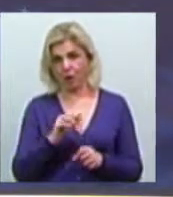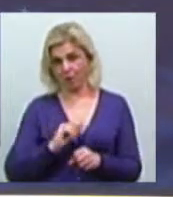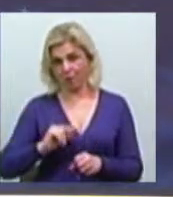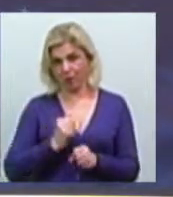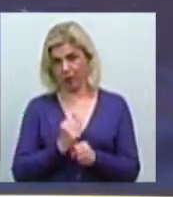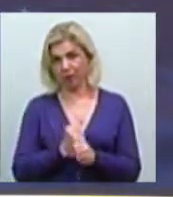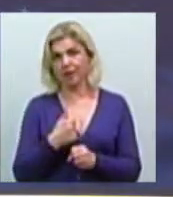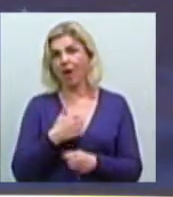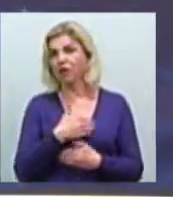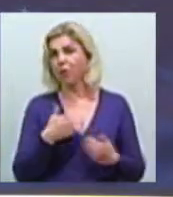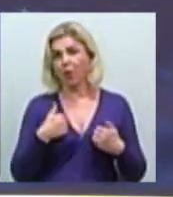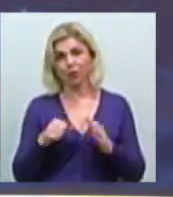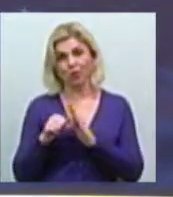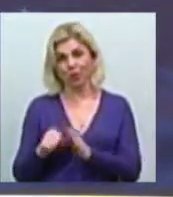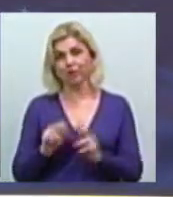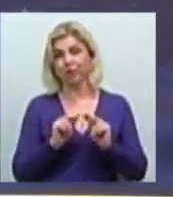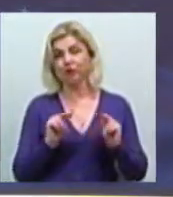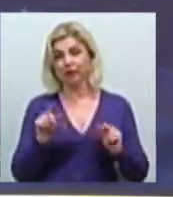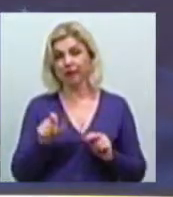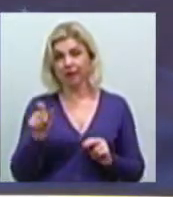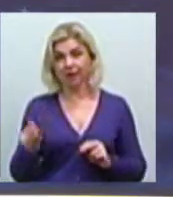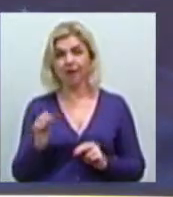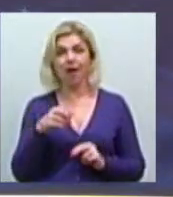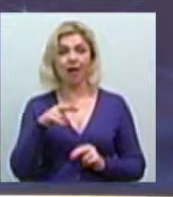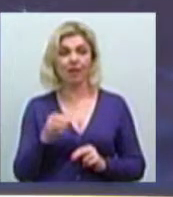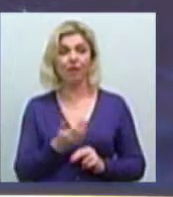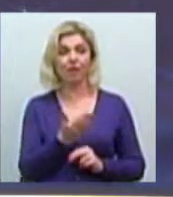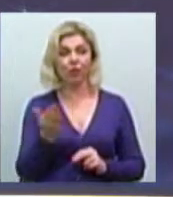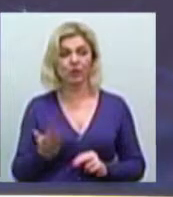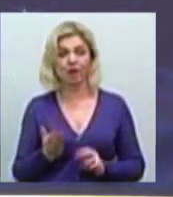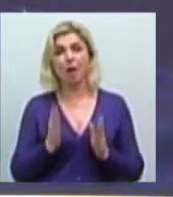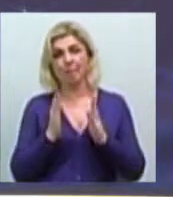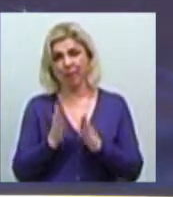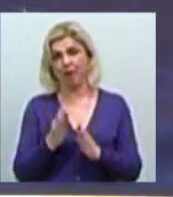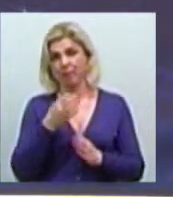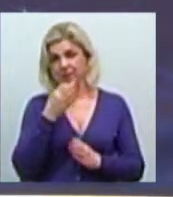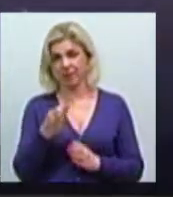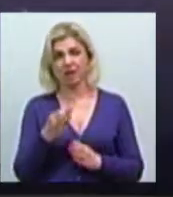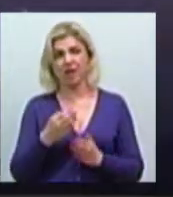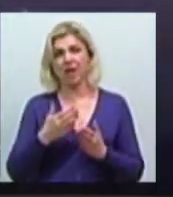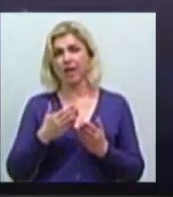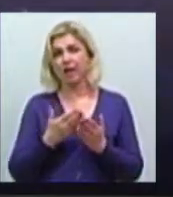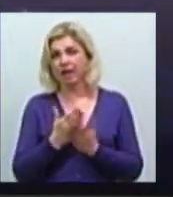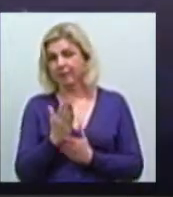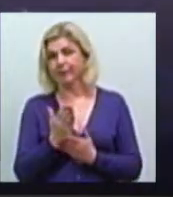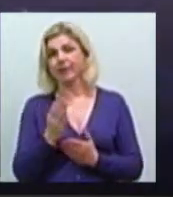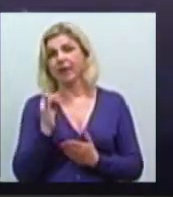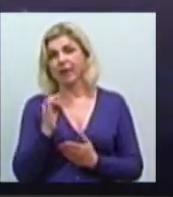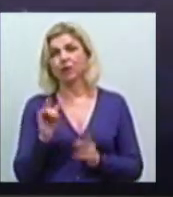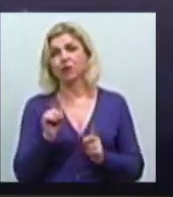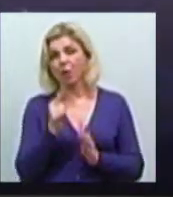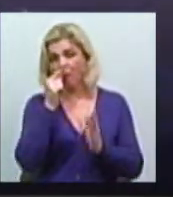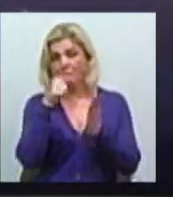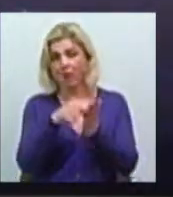не хочу принижувати вчителів, але вони... прямо скажемо, вони криві, і щоб дістатися до сторінки